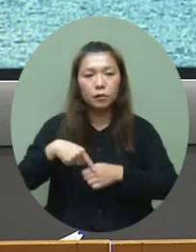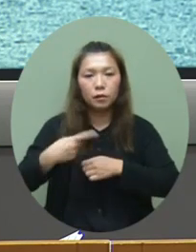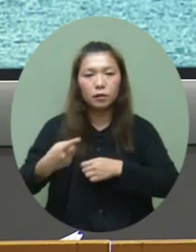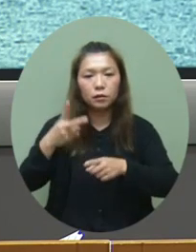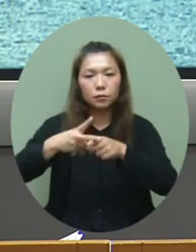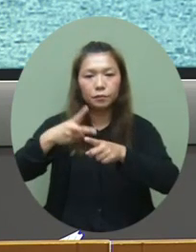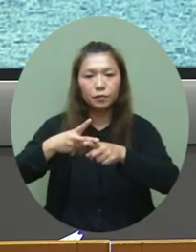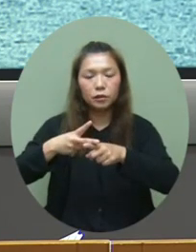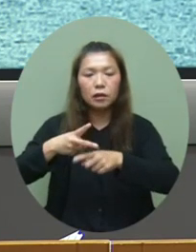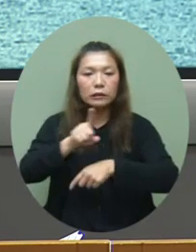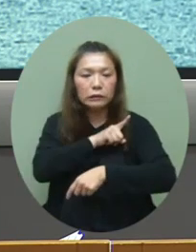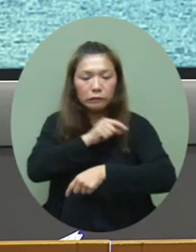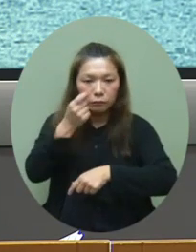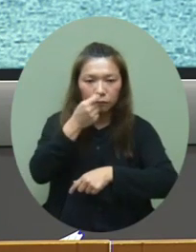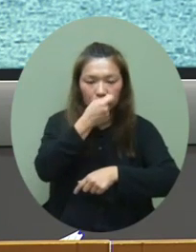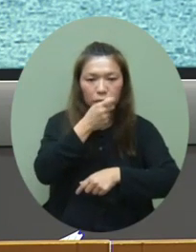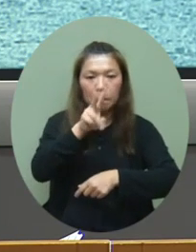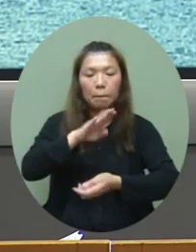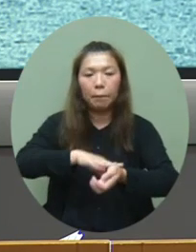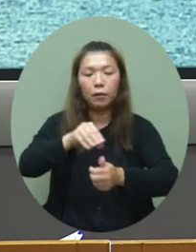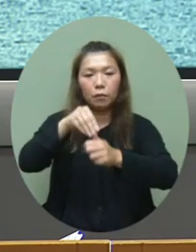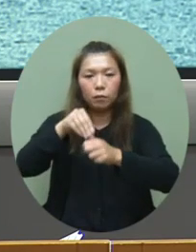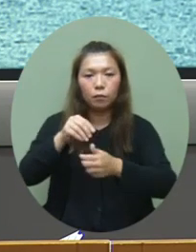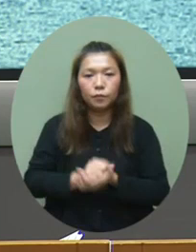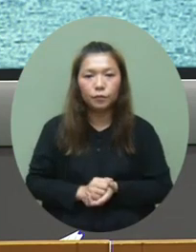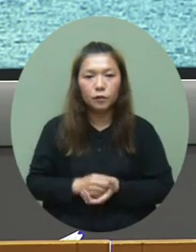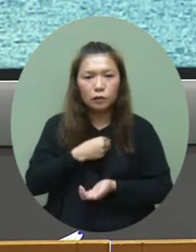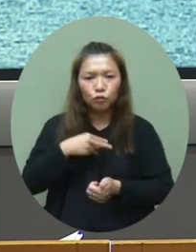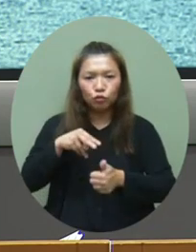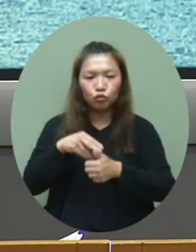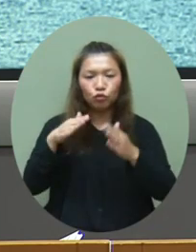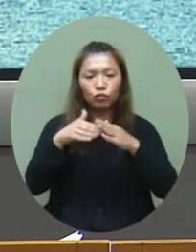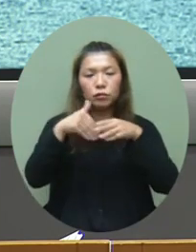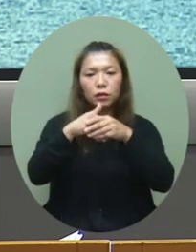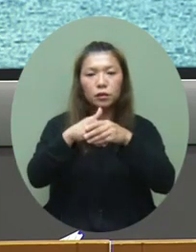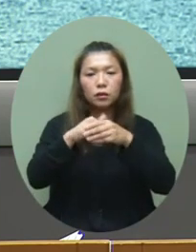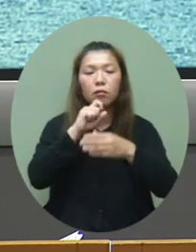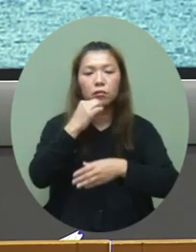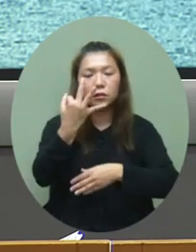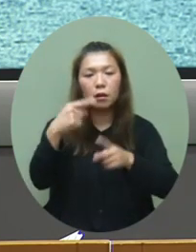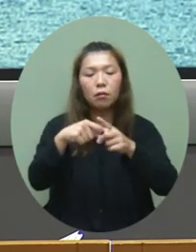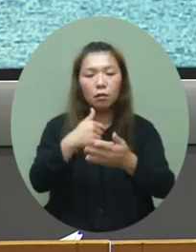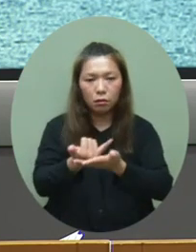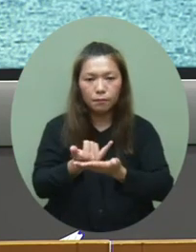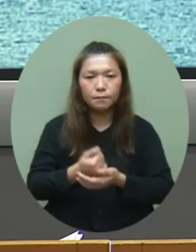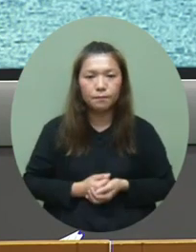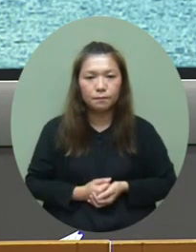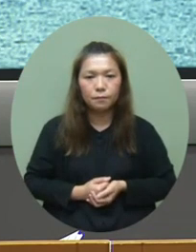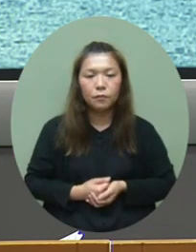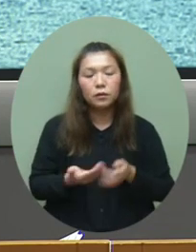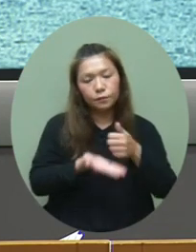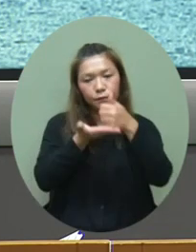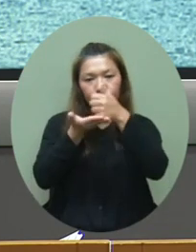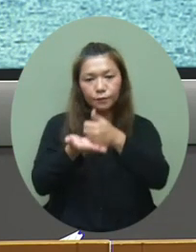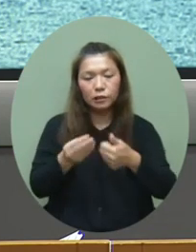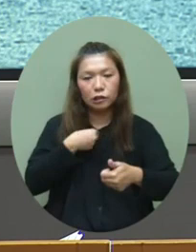埋12宗係快速檢測陽性嘅個案。咁醫管局就呈報咗3宗死亡個案啦，或者我請